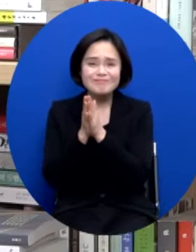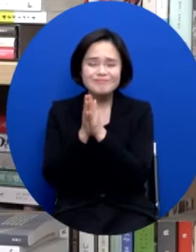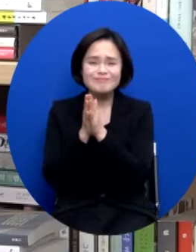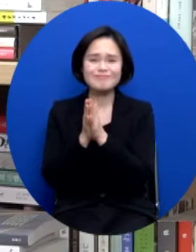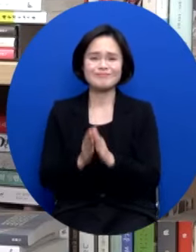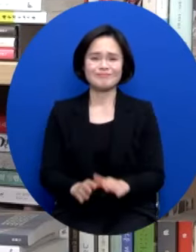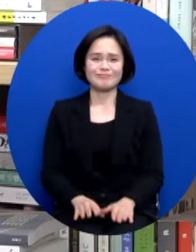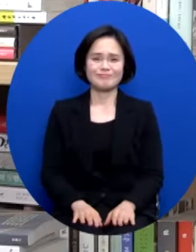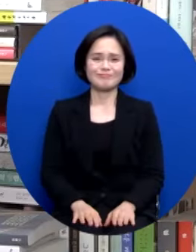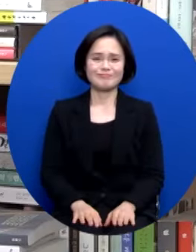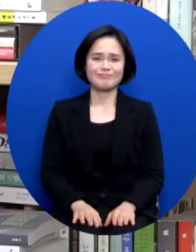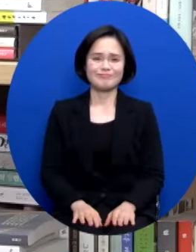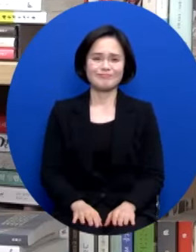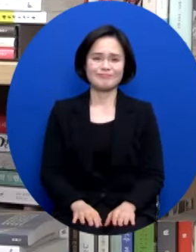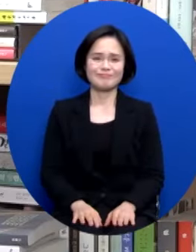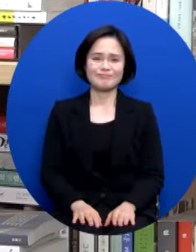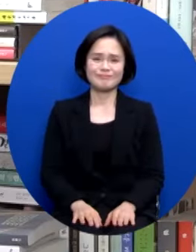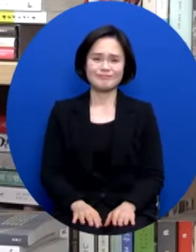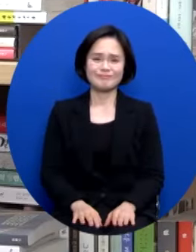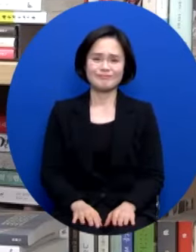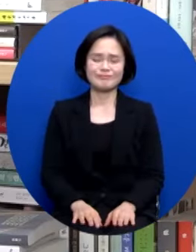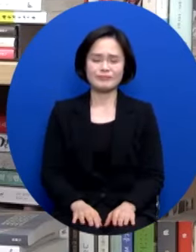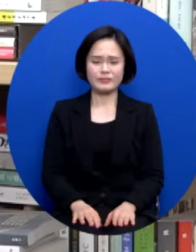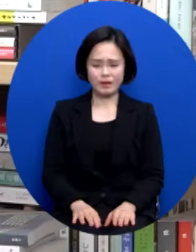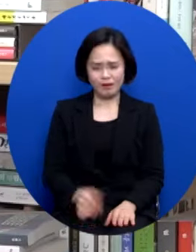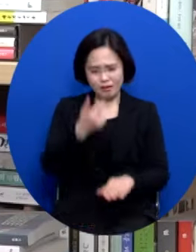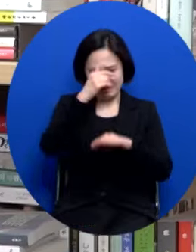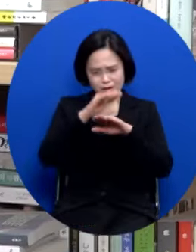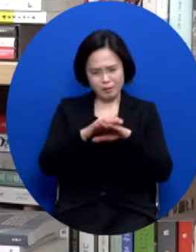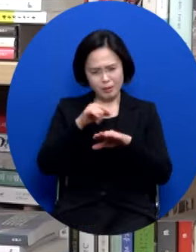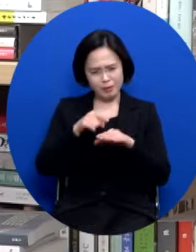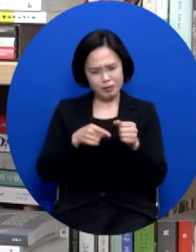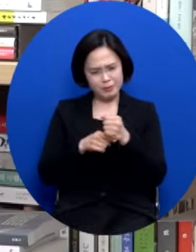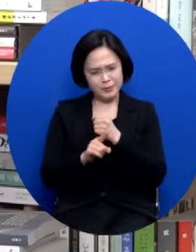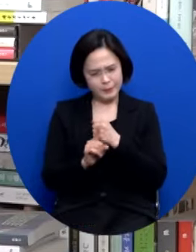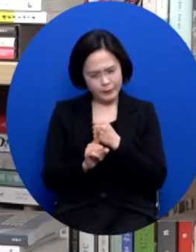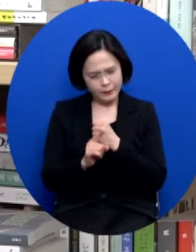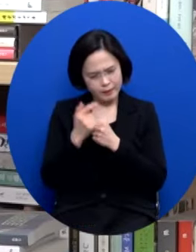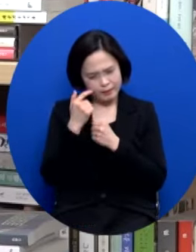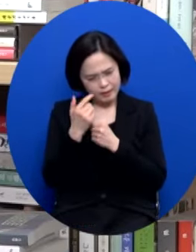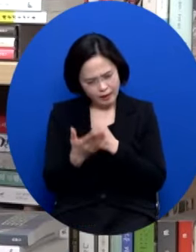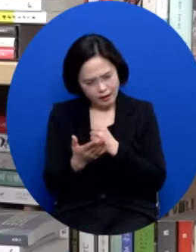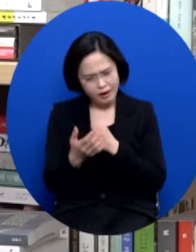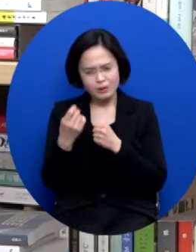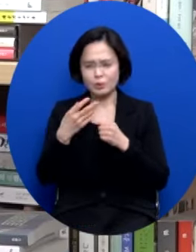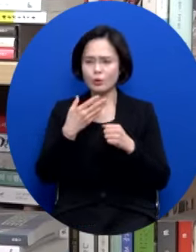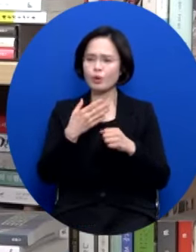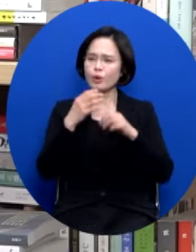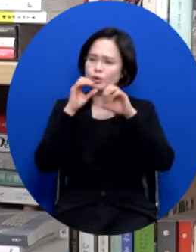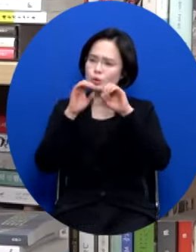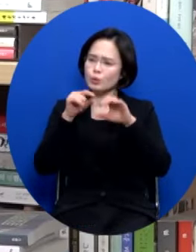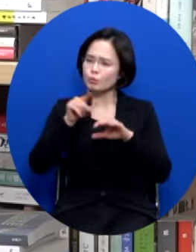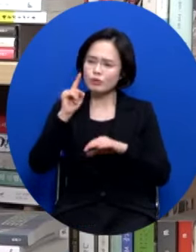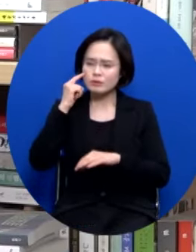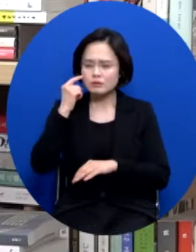못했을 때 과연 예배는 무엇인가 또 전도는 무엇인가 이런 본질에 대해서 굉장히 많이 고민을 하는 그런